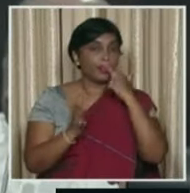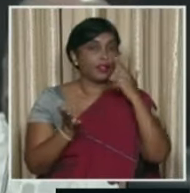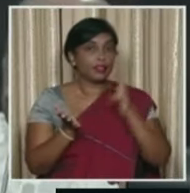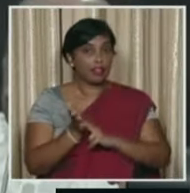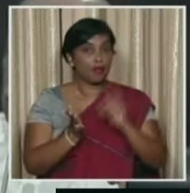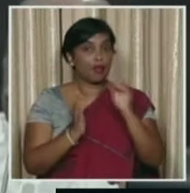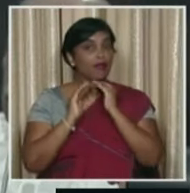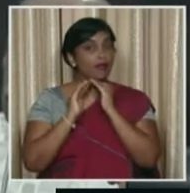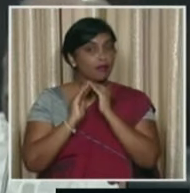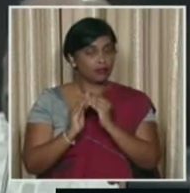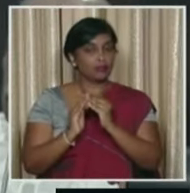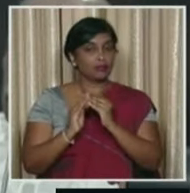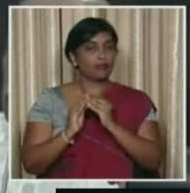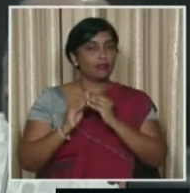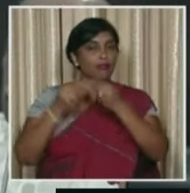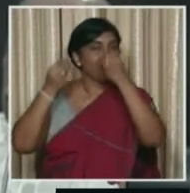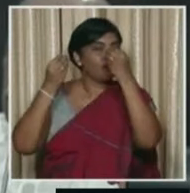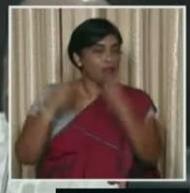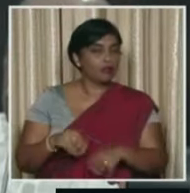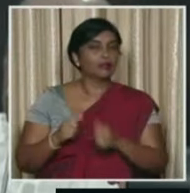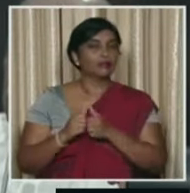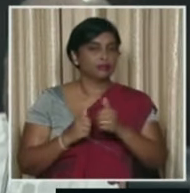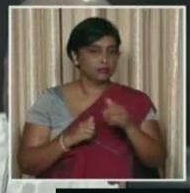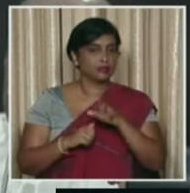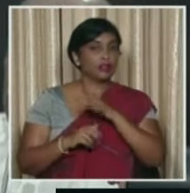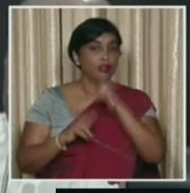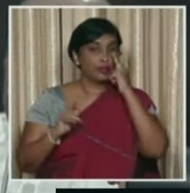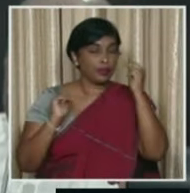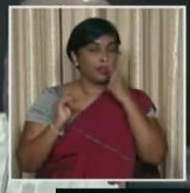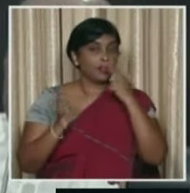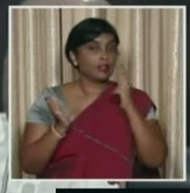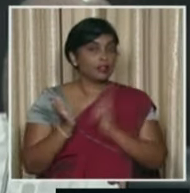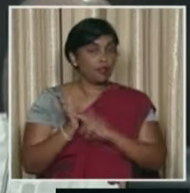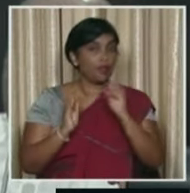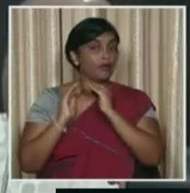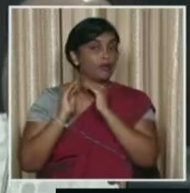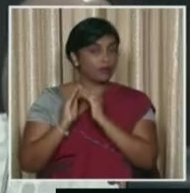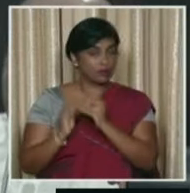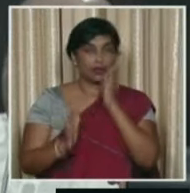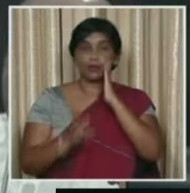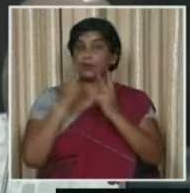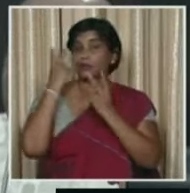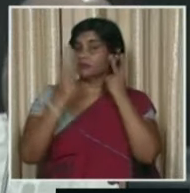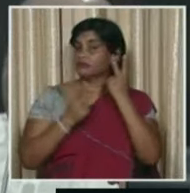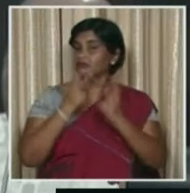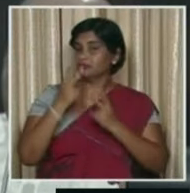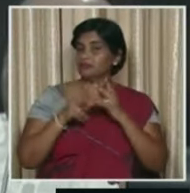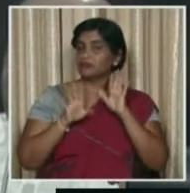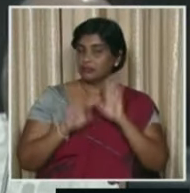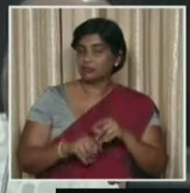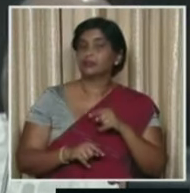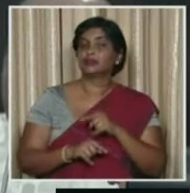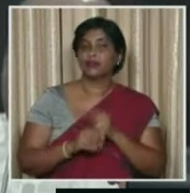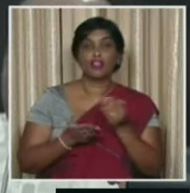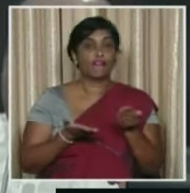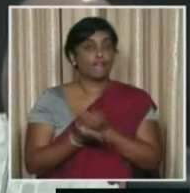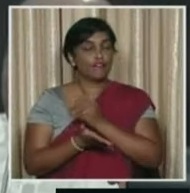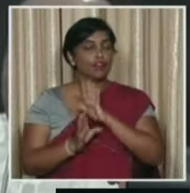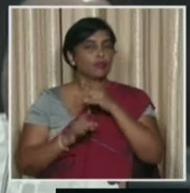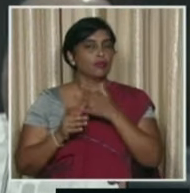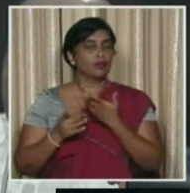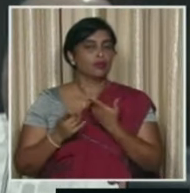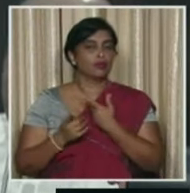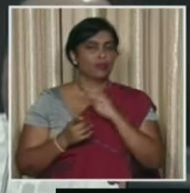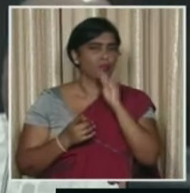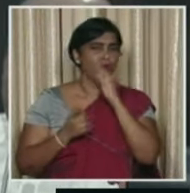කාර්යාලයක් කඩා වැටෙන තත්ත්වයට පත් කරන්න. නුවර එළියේ තැපැල් කාර්යාලයේ සංචාරක කර්මාන්තය සඳහා වෙන් කිරීම හුදෙකලා